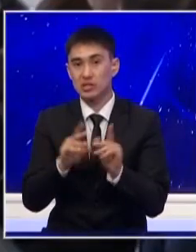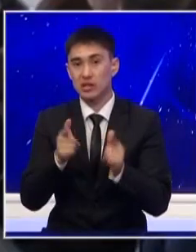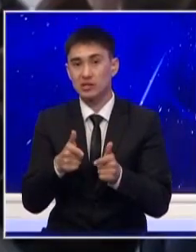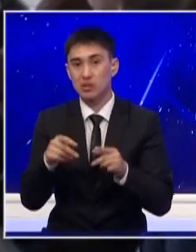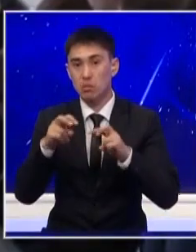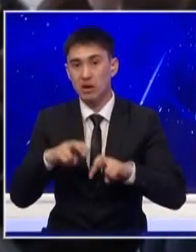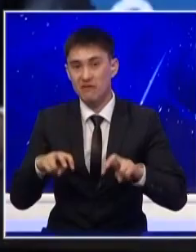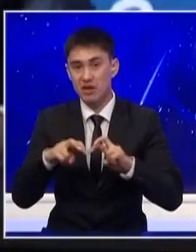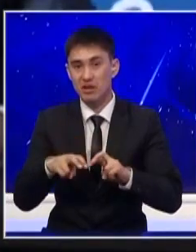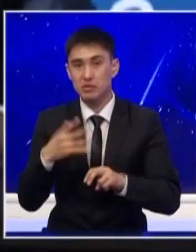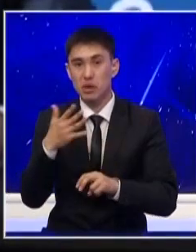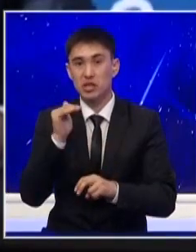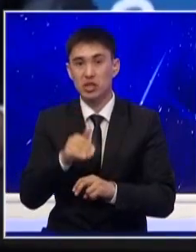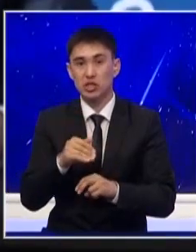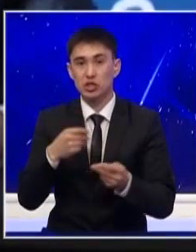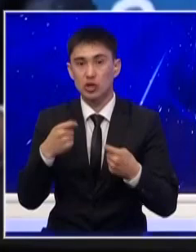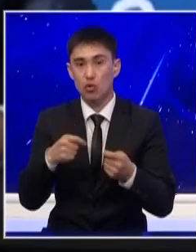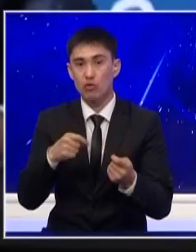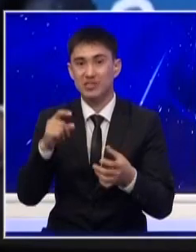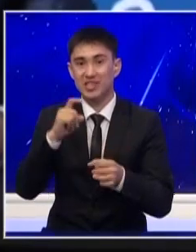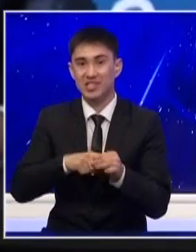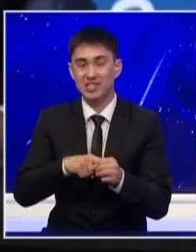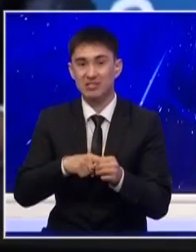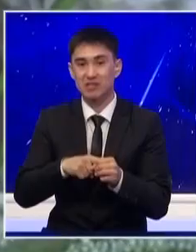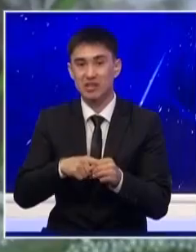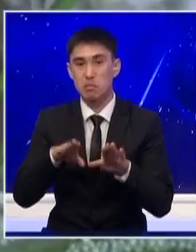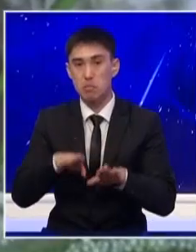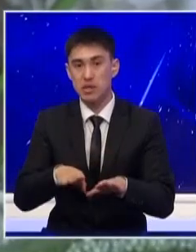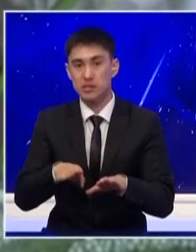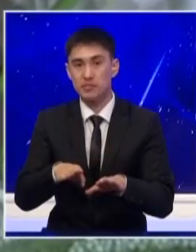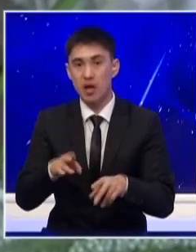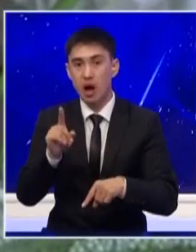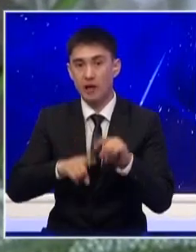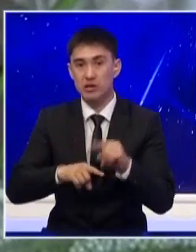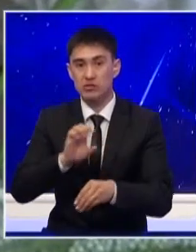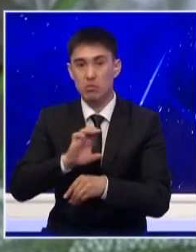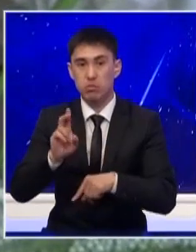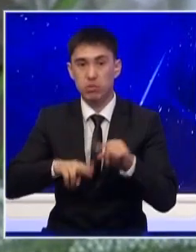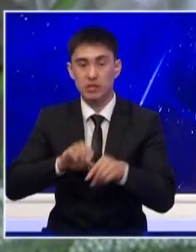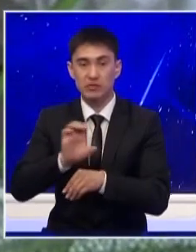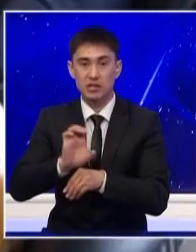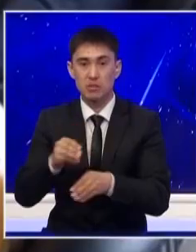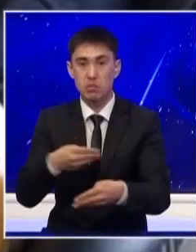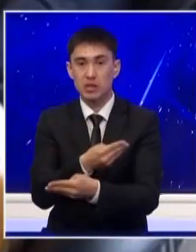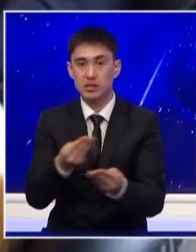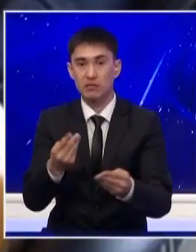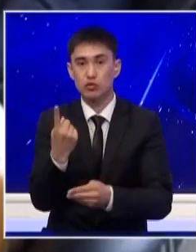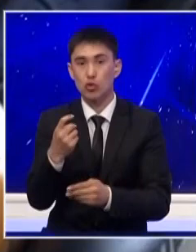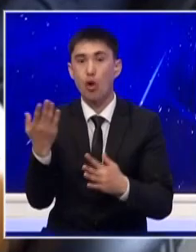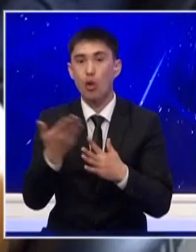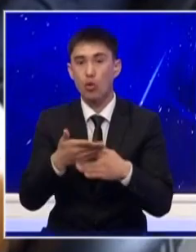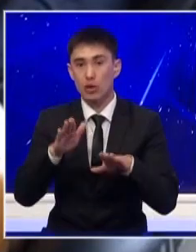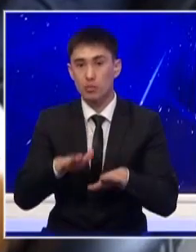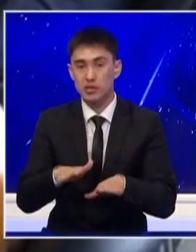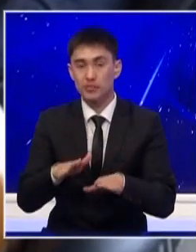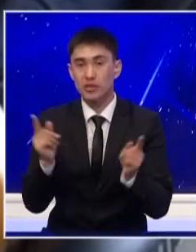согласно проверкам, из 5000 торговых зарегистрированных мест отечественным производителям предоставлено лишь 100 льготных